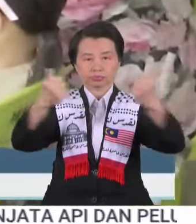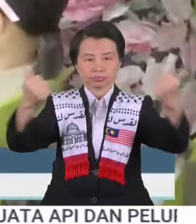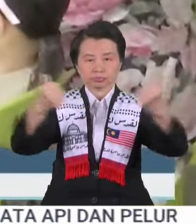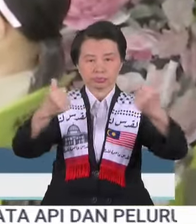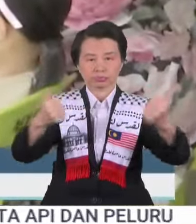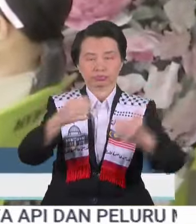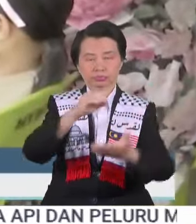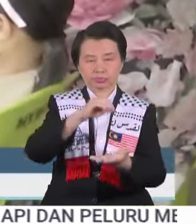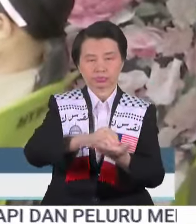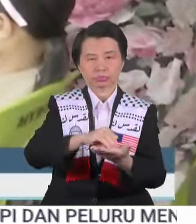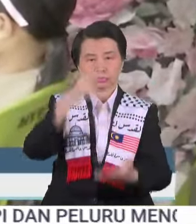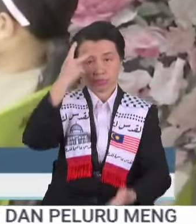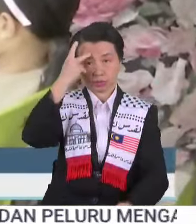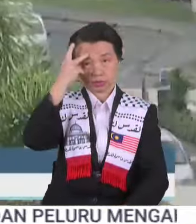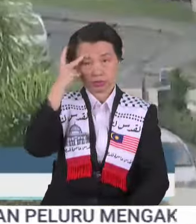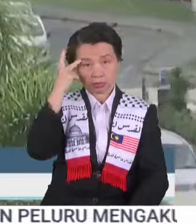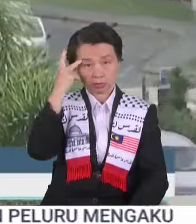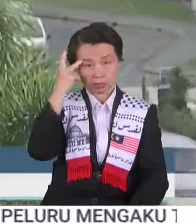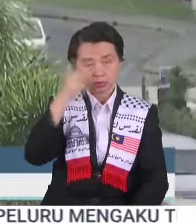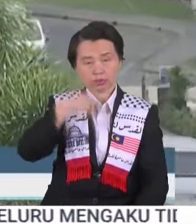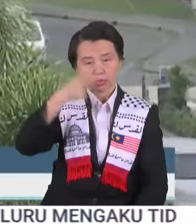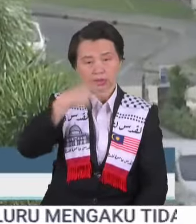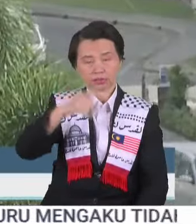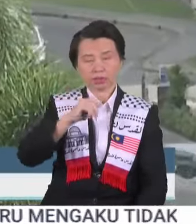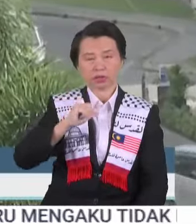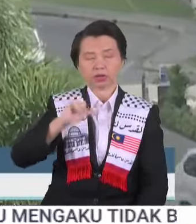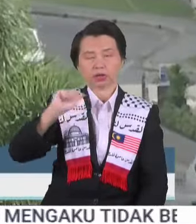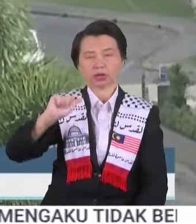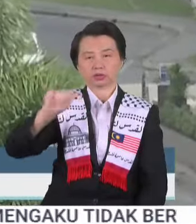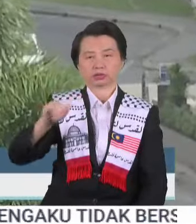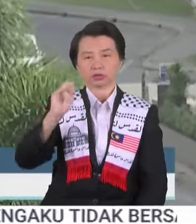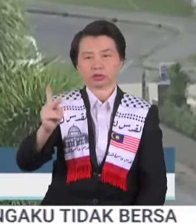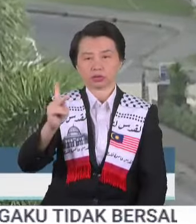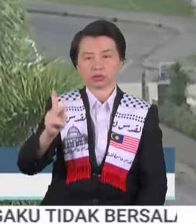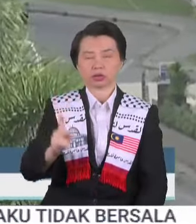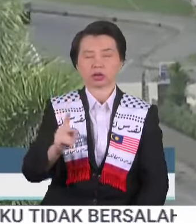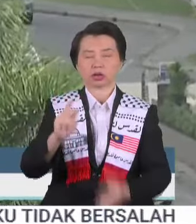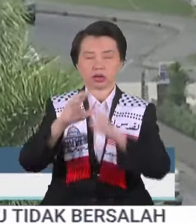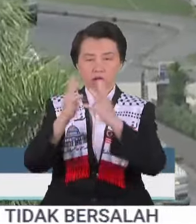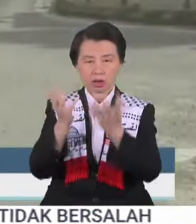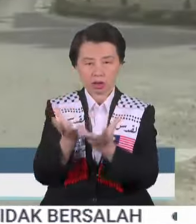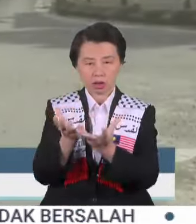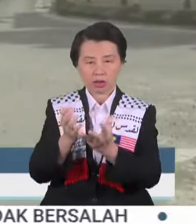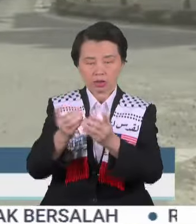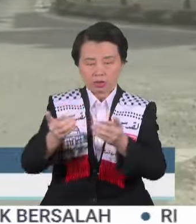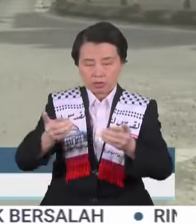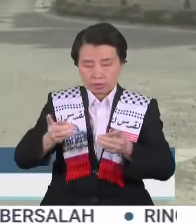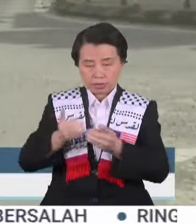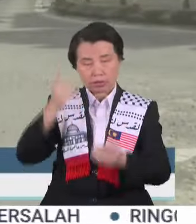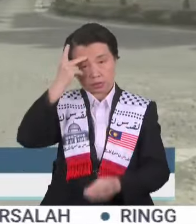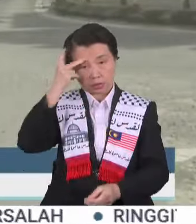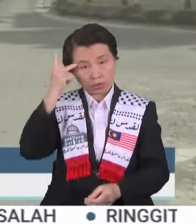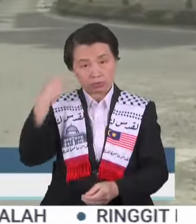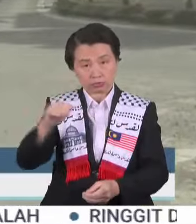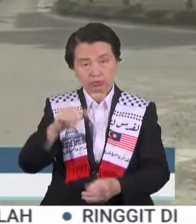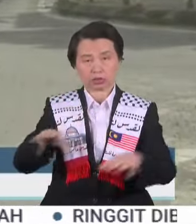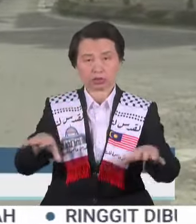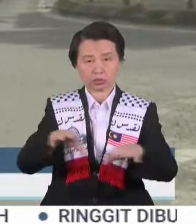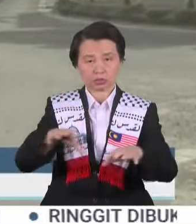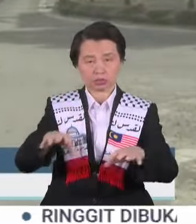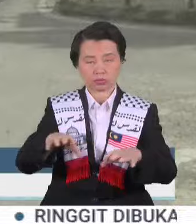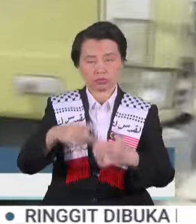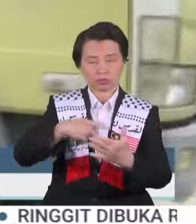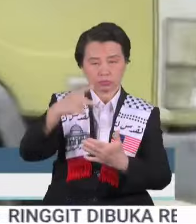Kampung Baginda, Keningau. Menurutnya, ahli jawatan kuasa bencana alam daerah Keningau juga telah mengambil